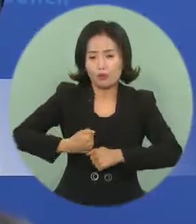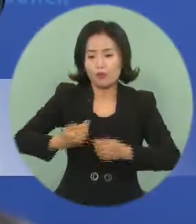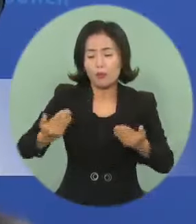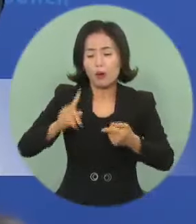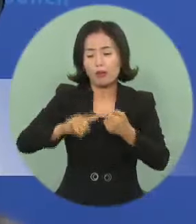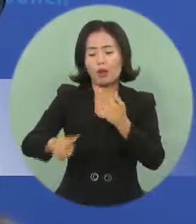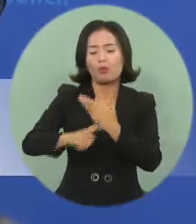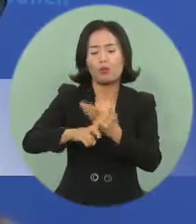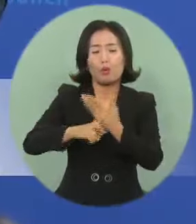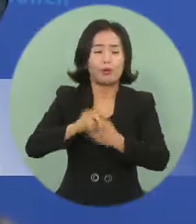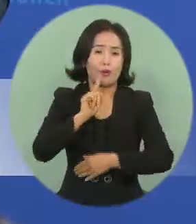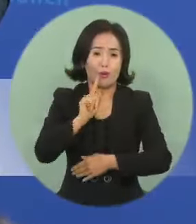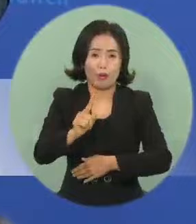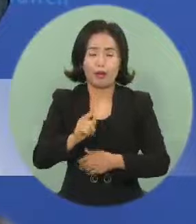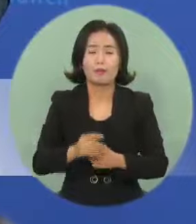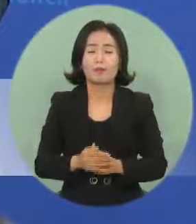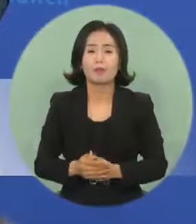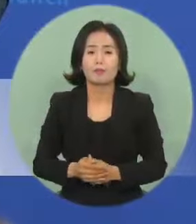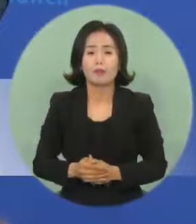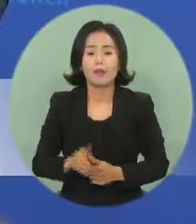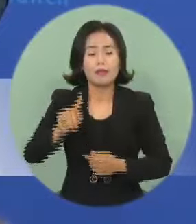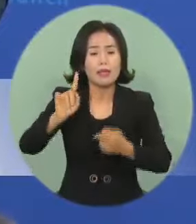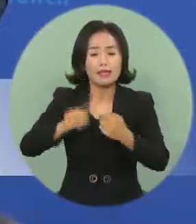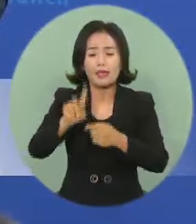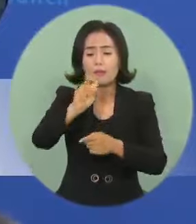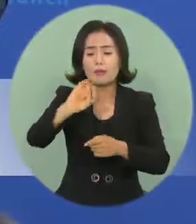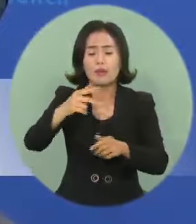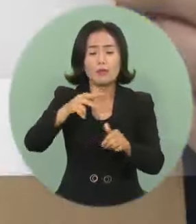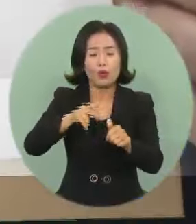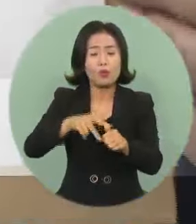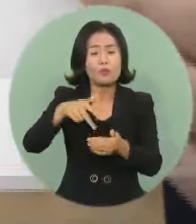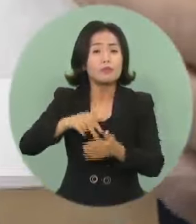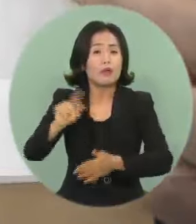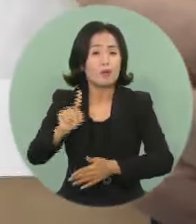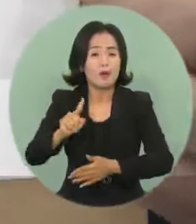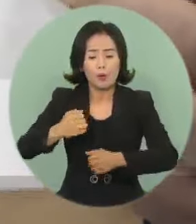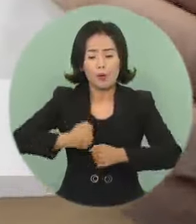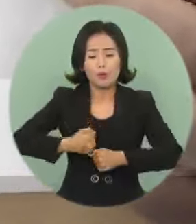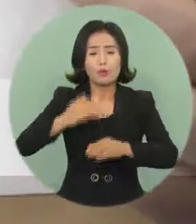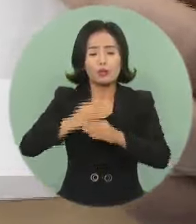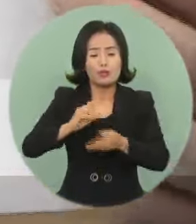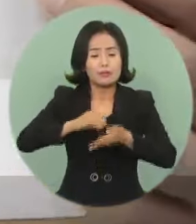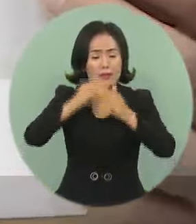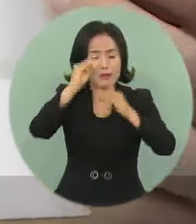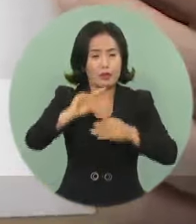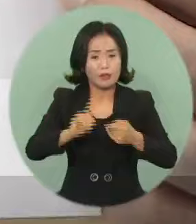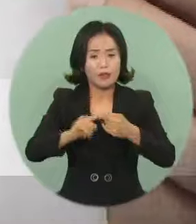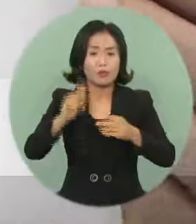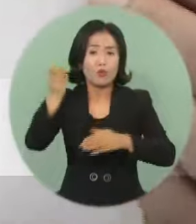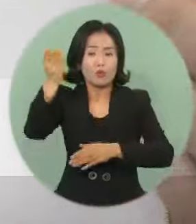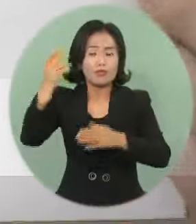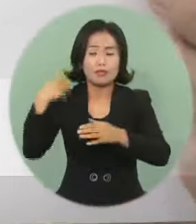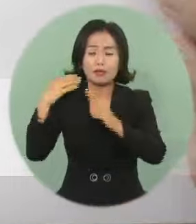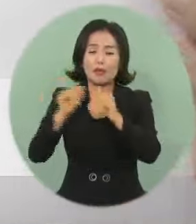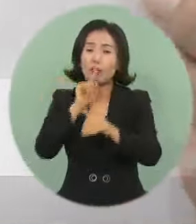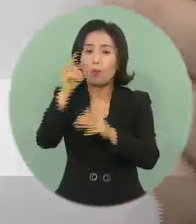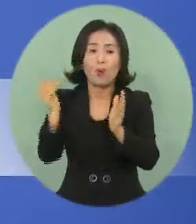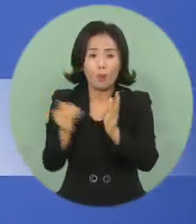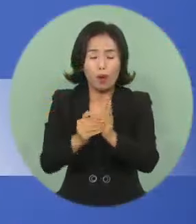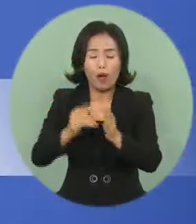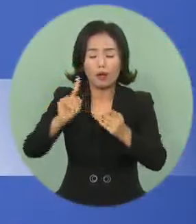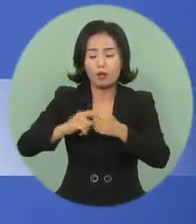등 위반이라고 주장했습니다. 이에 대해 민형배 의원 측은 복무 중 입사 사실을 간부에게 보고했고 이에